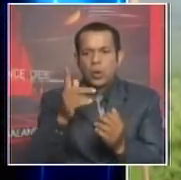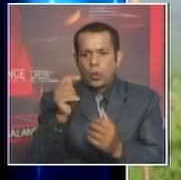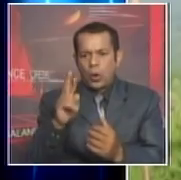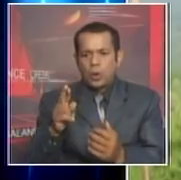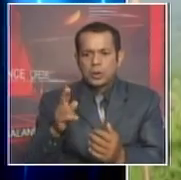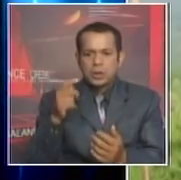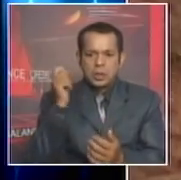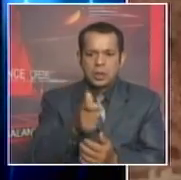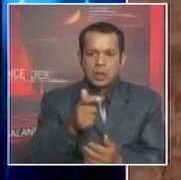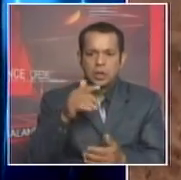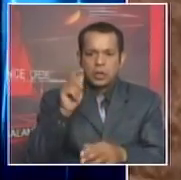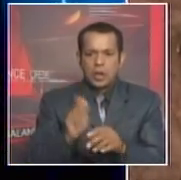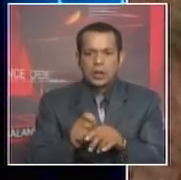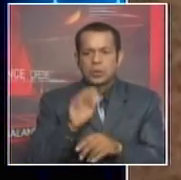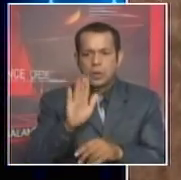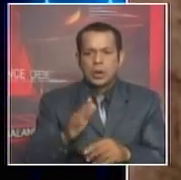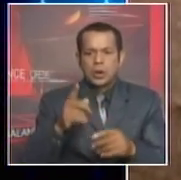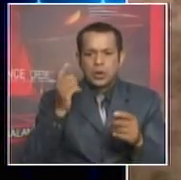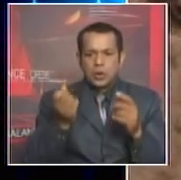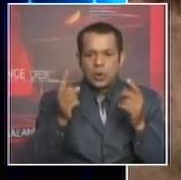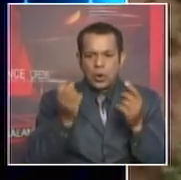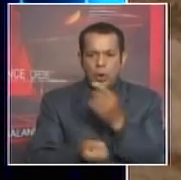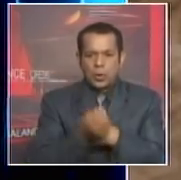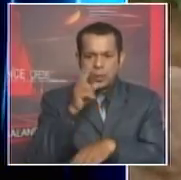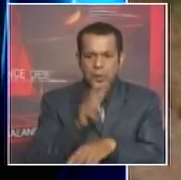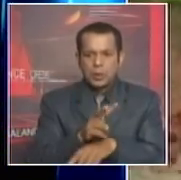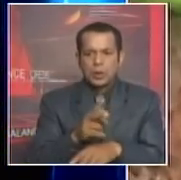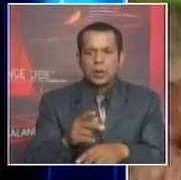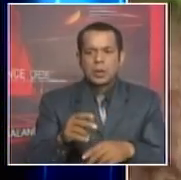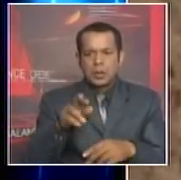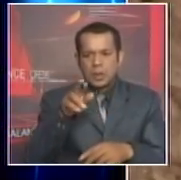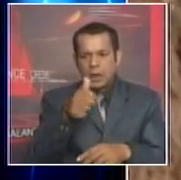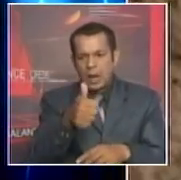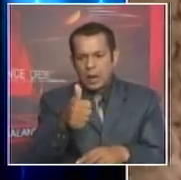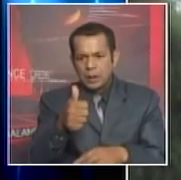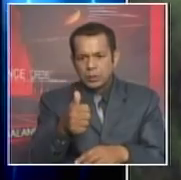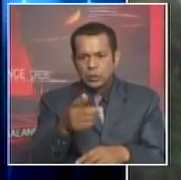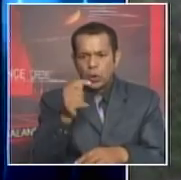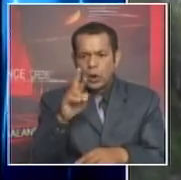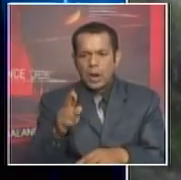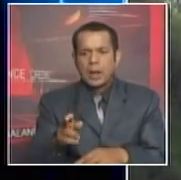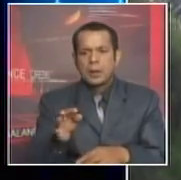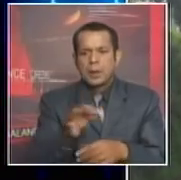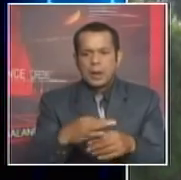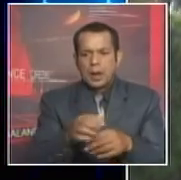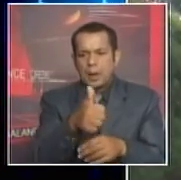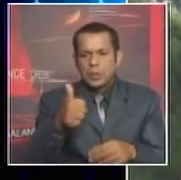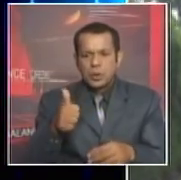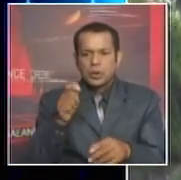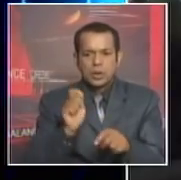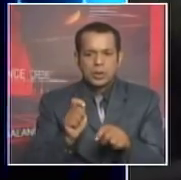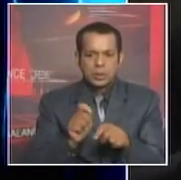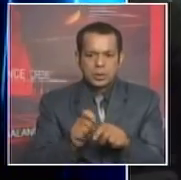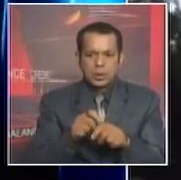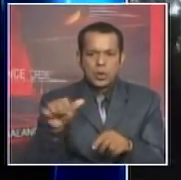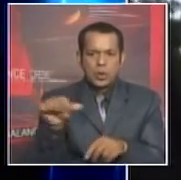तयार छौँ भन्ने मात्रै हो जनता। नगरकोटका व्यवसायीहरूले तिरेको करलाई राज्यले सही सदुपयोग नगरेको पर्यटन व्यवसायीहरूको आरोप